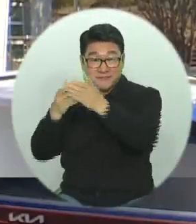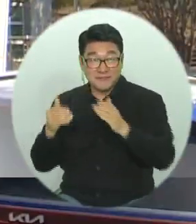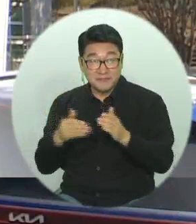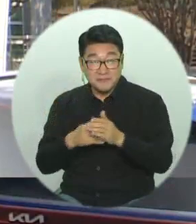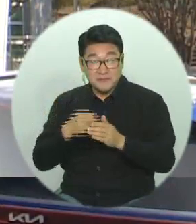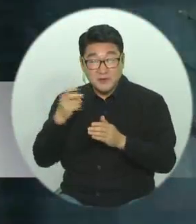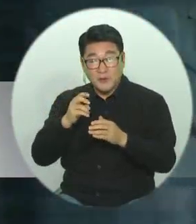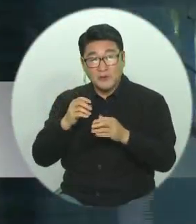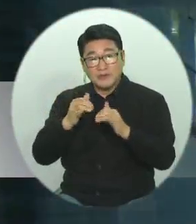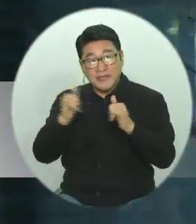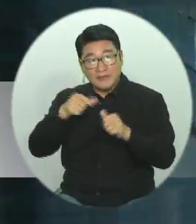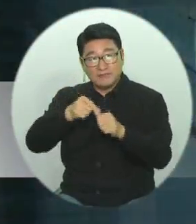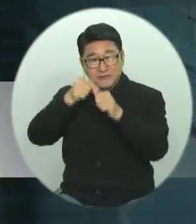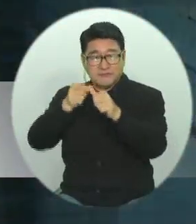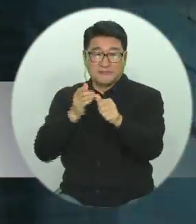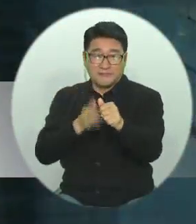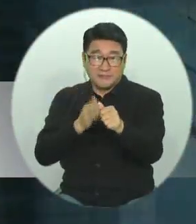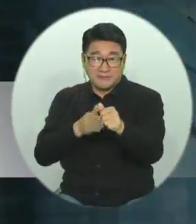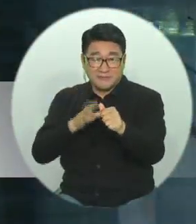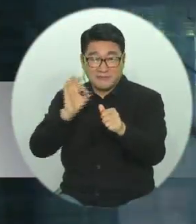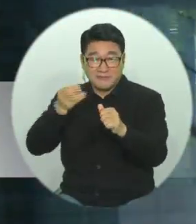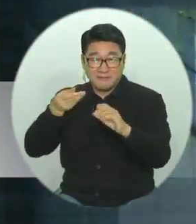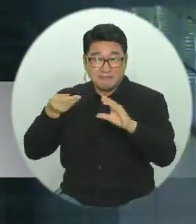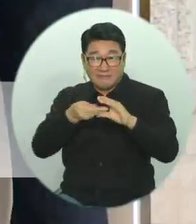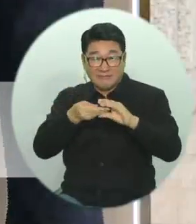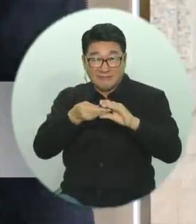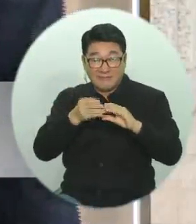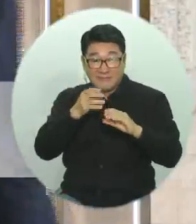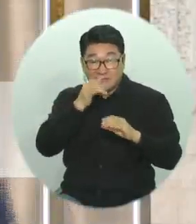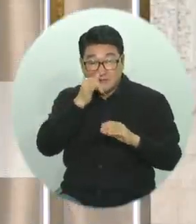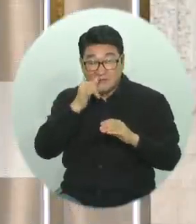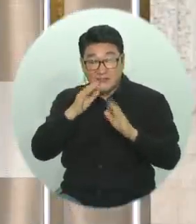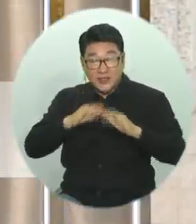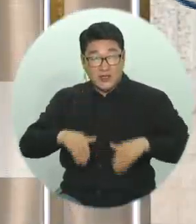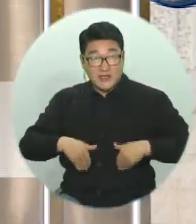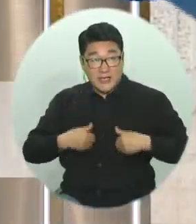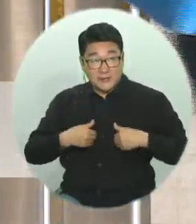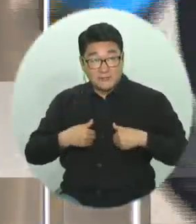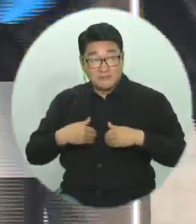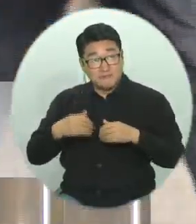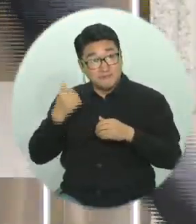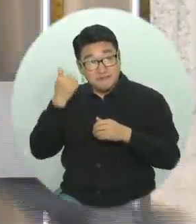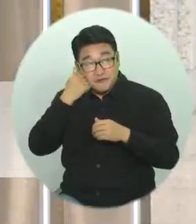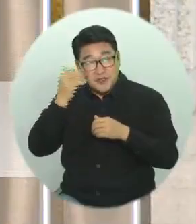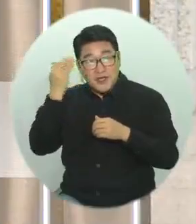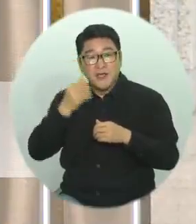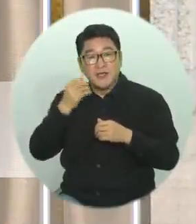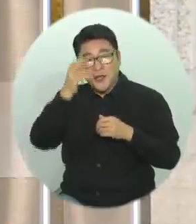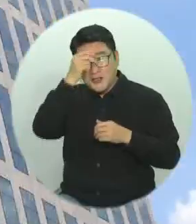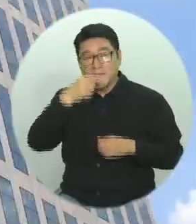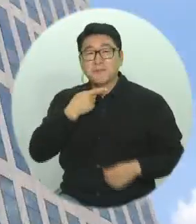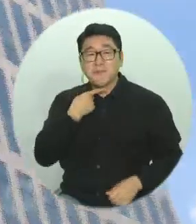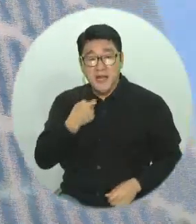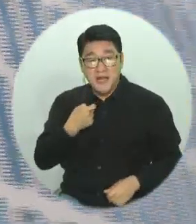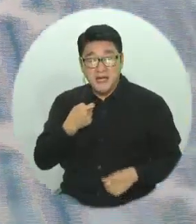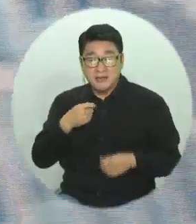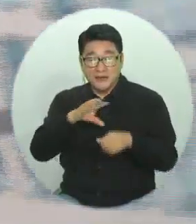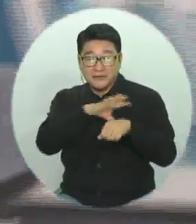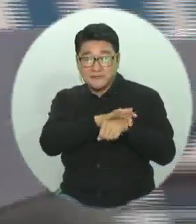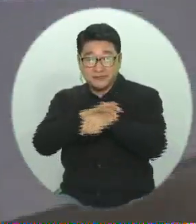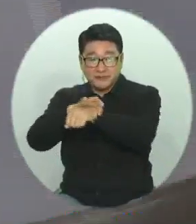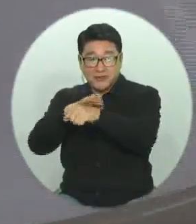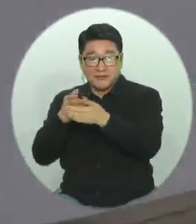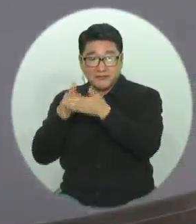또한 인사 청탁 명목으로 금품을 받은 혐의를 받고 있는 전남청 출신의 전직 경찰에 대해서도 구속